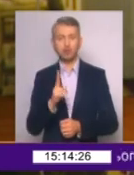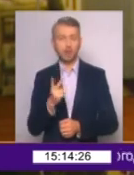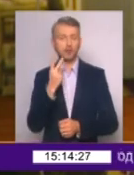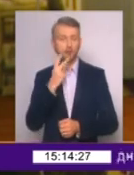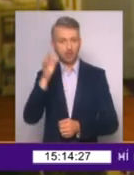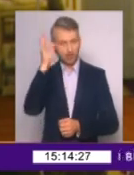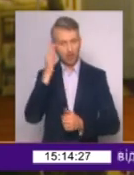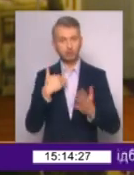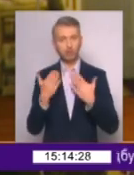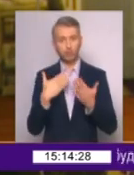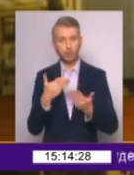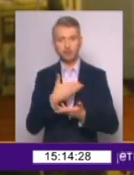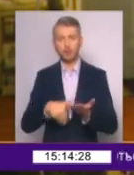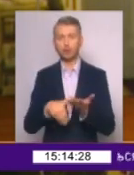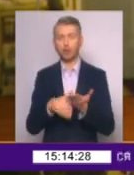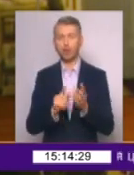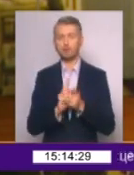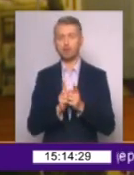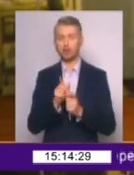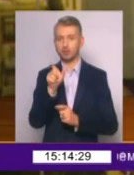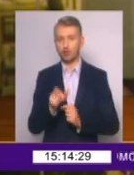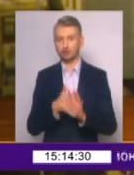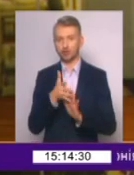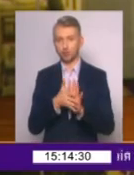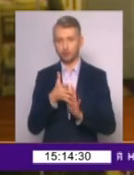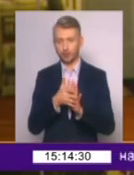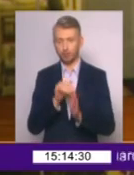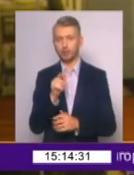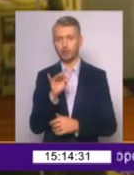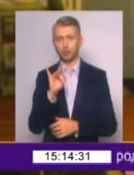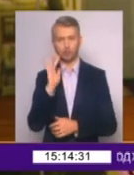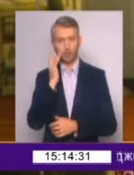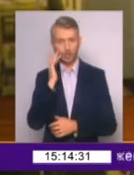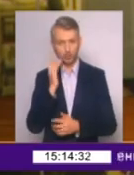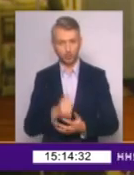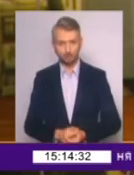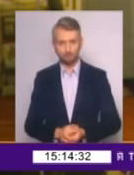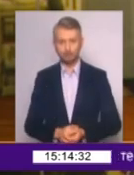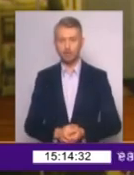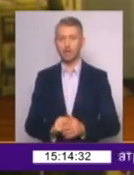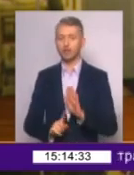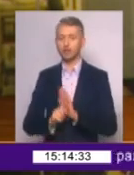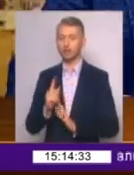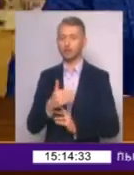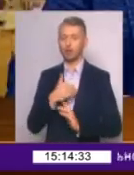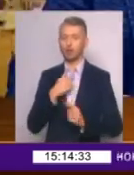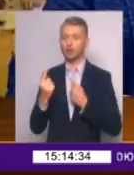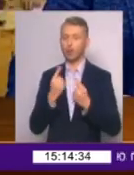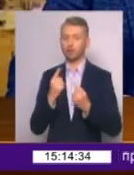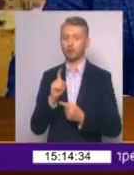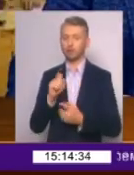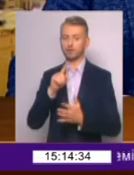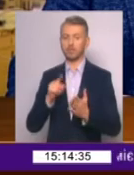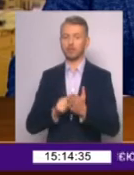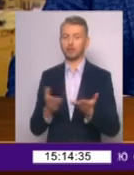що спілкуватись нам з вами допомагає перекладач жестової мови Ігор Бондаренко. Отже, пане Михайло, розпочати хочу розмову саме з питань,